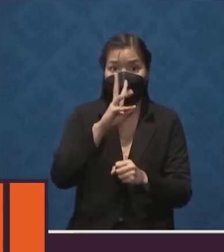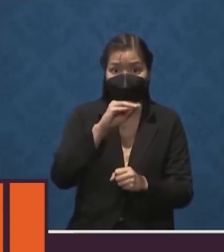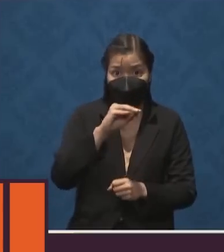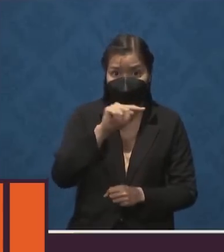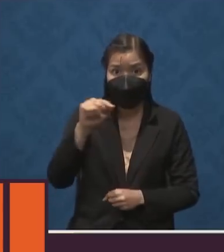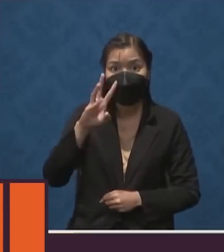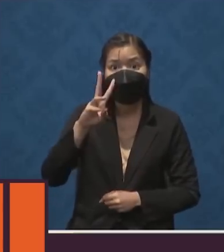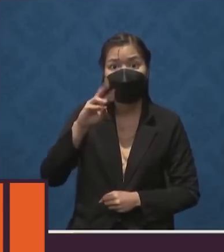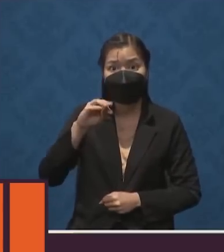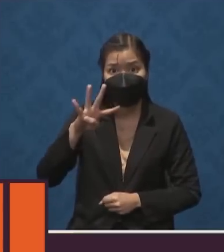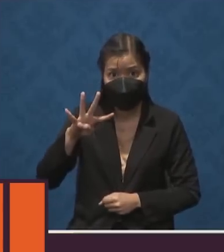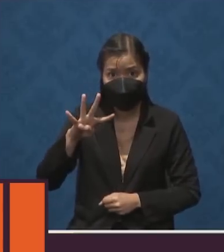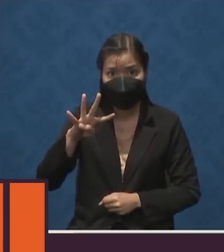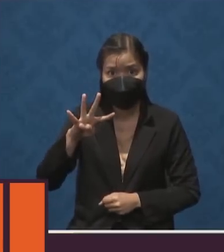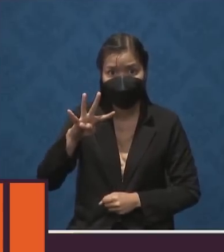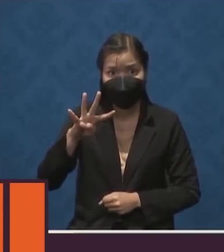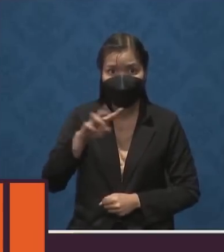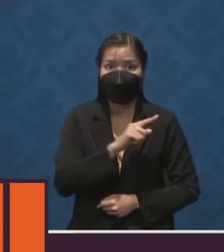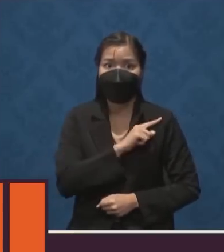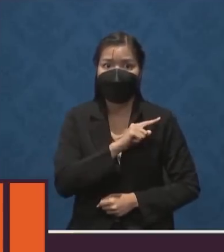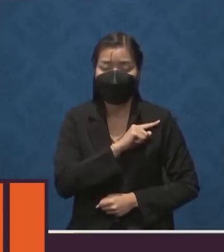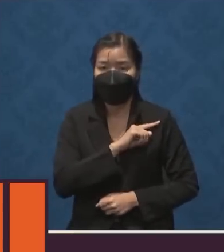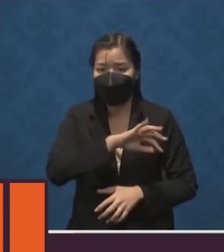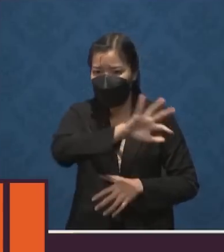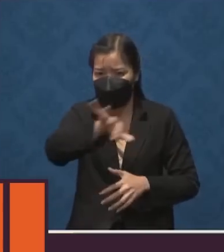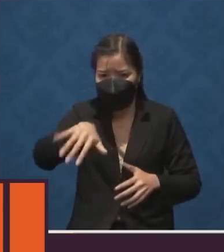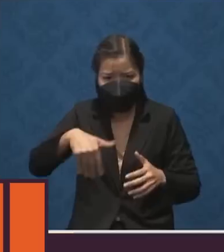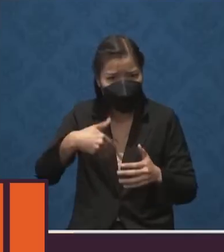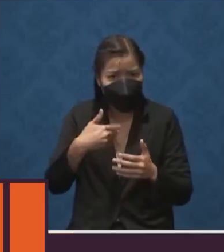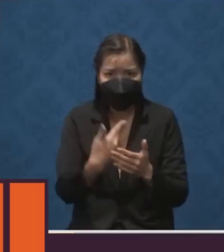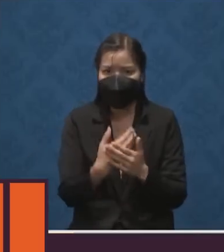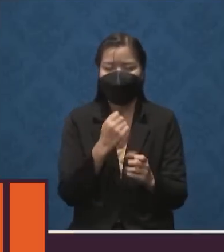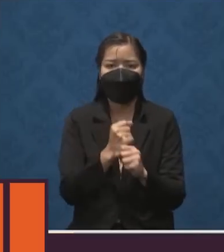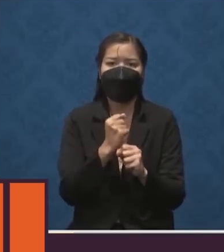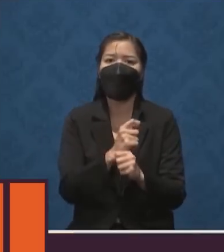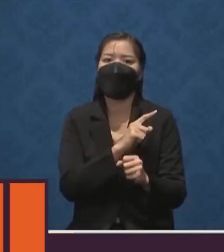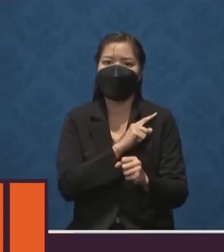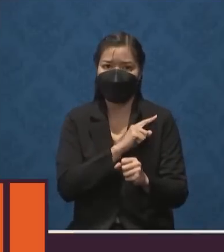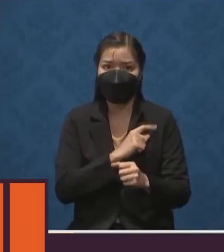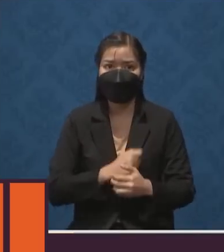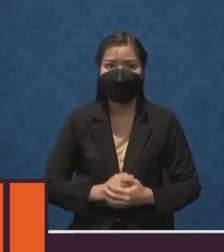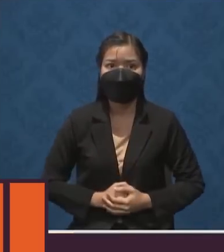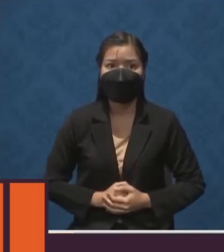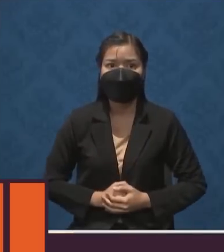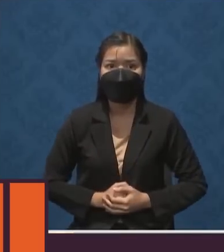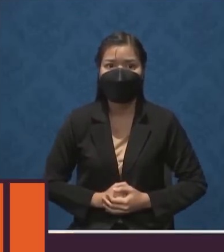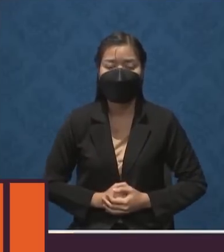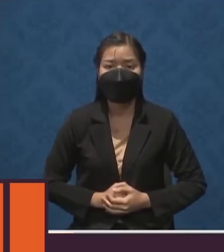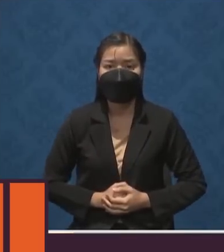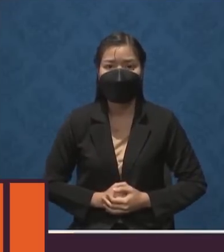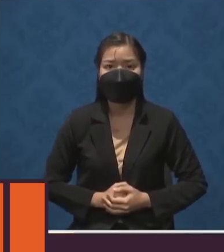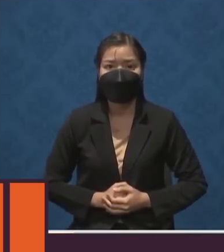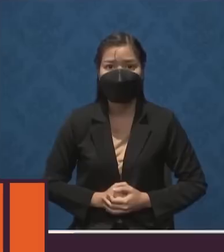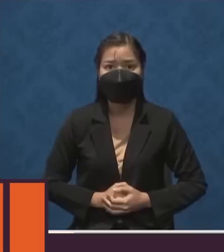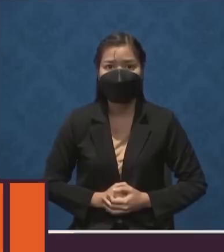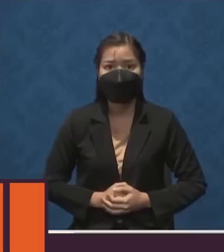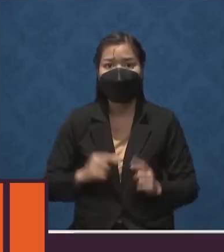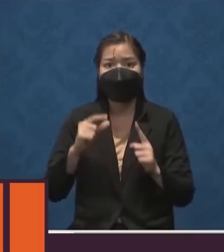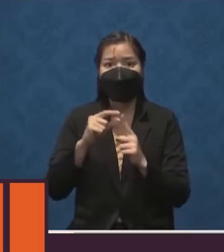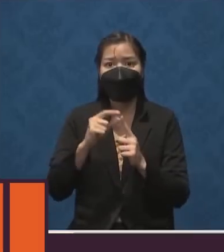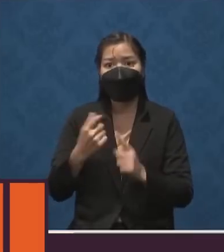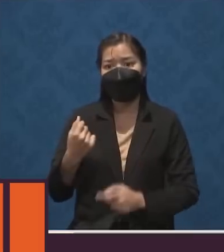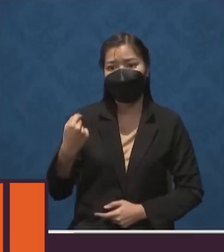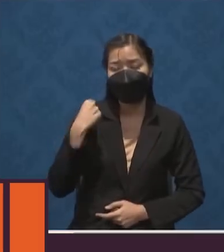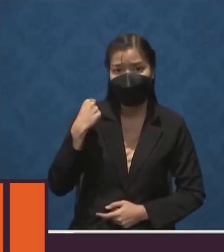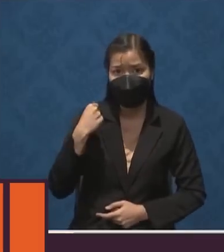ก็เป็ทยามความมนคงว่าอย่ครอบจกระวานครั รวมไปถึ 10 หมดหมู่ความจิแล้วนะคร การตีความคำวาความมนคงในลษที่กวาง